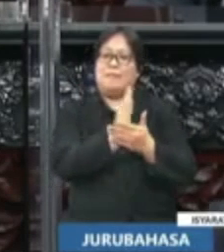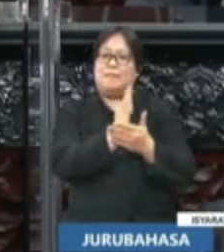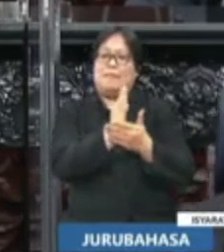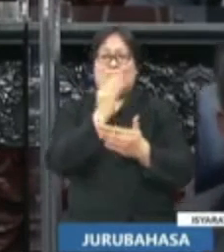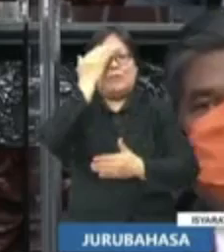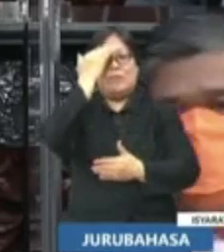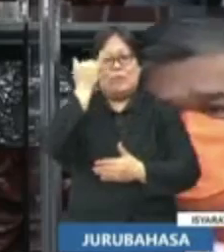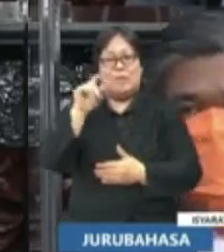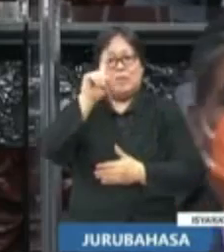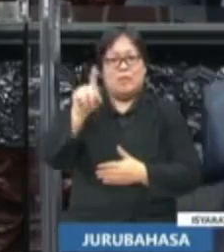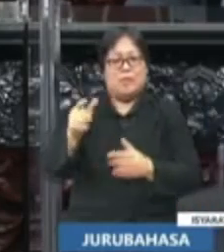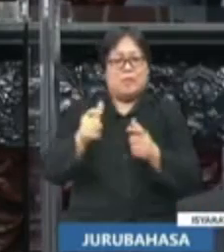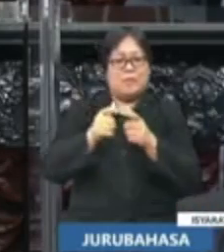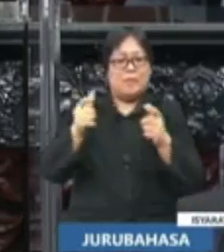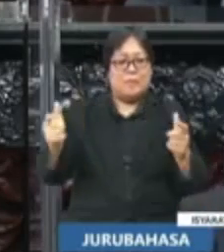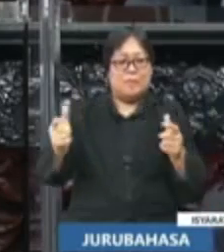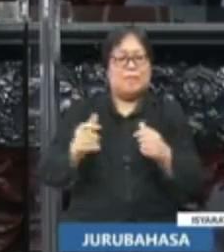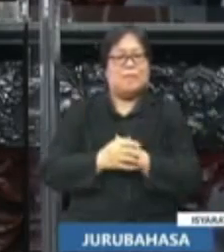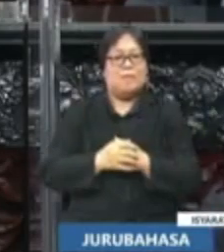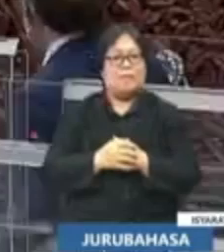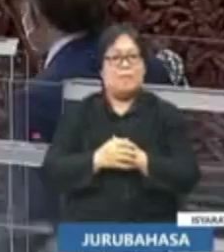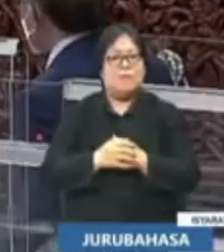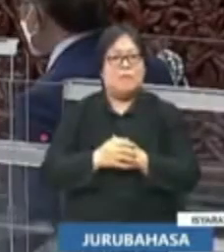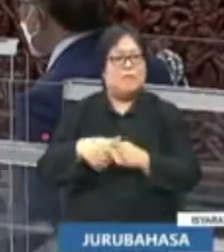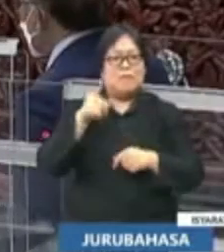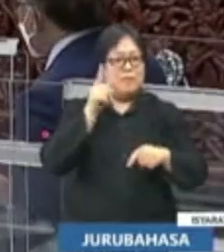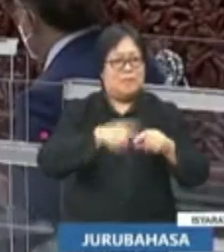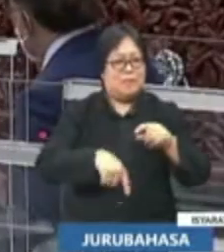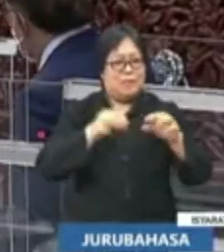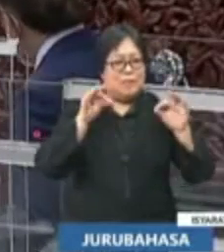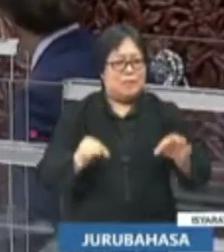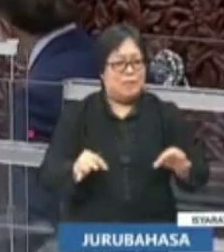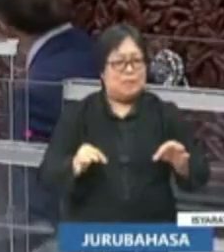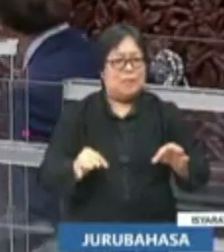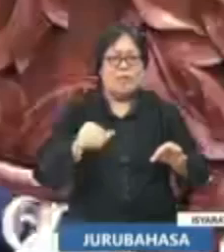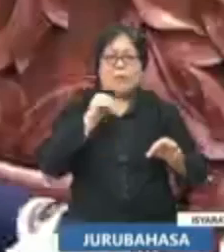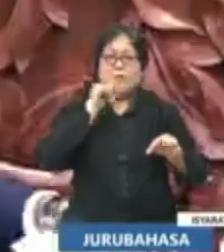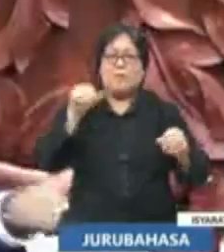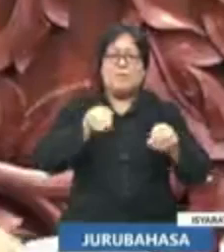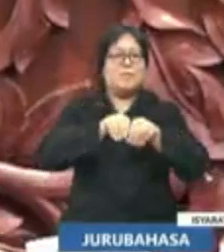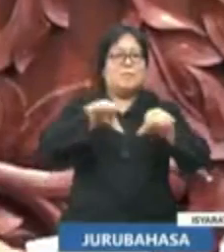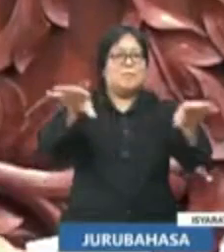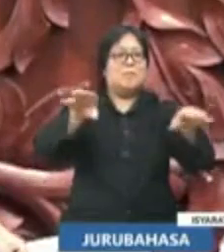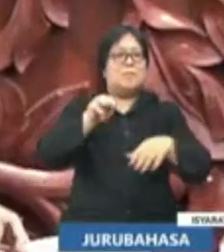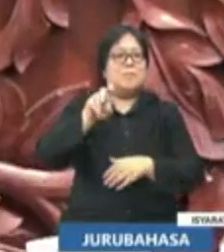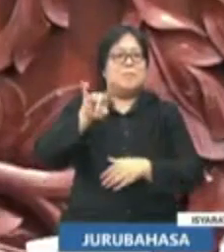mengapa soal yang begini besar rumit diputuskan, tidak disiar besar-besaran di